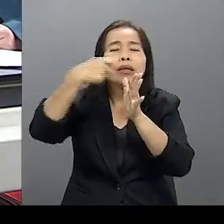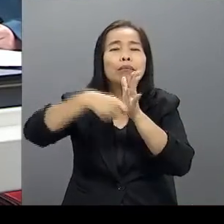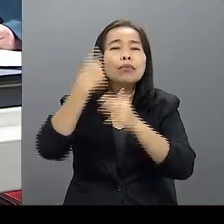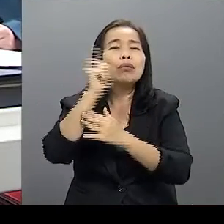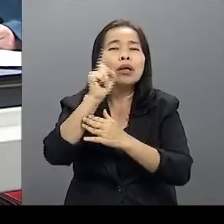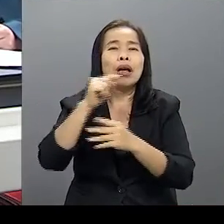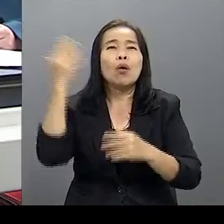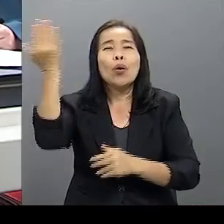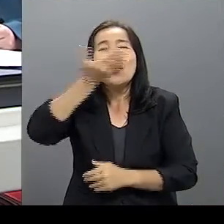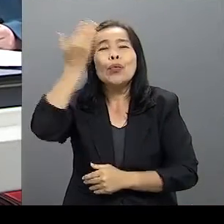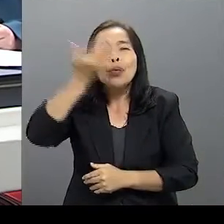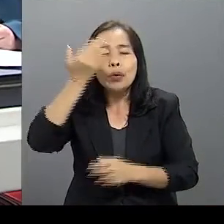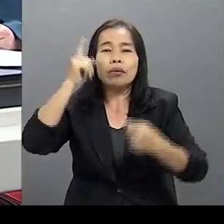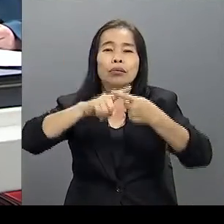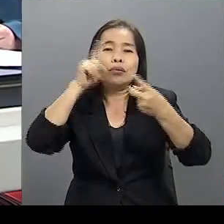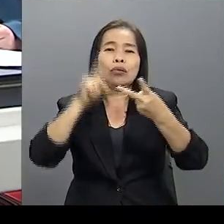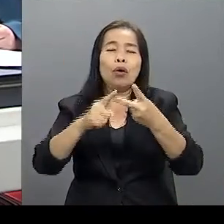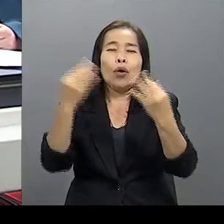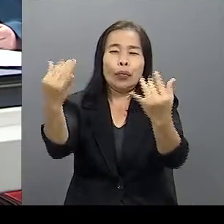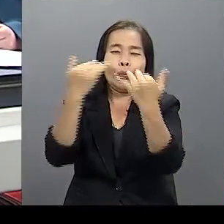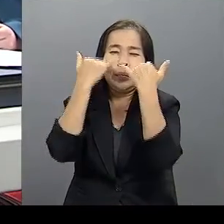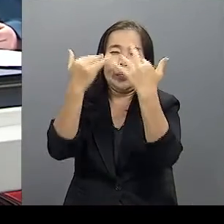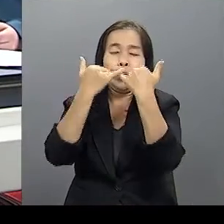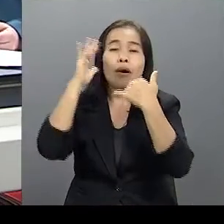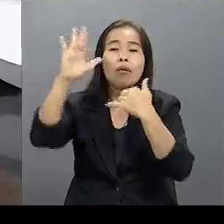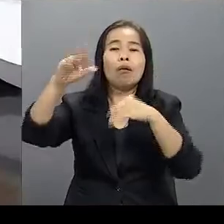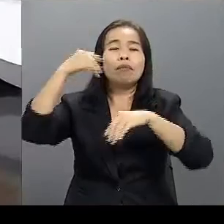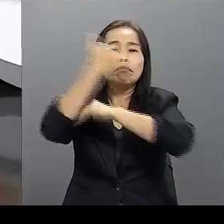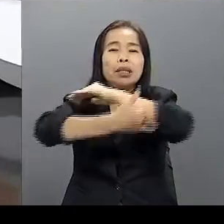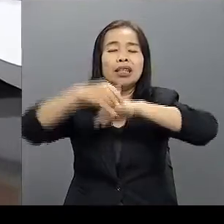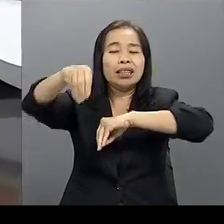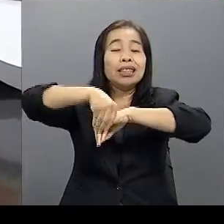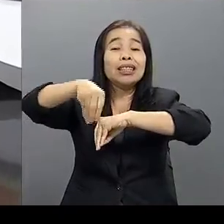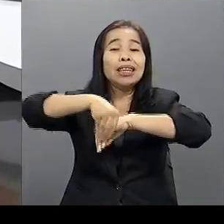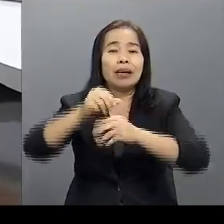าศและฝุนวันข้eeeeo รักjar miejsce งาน 16h